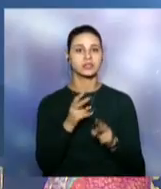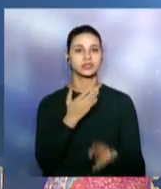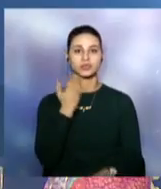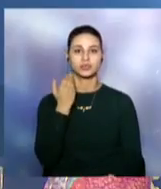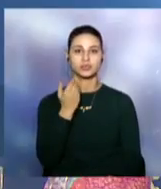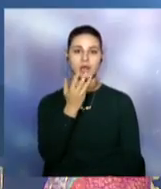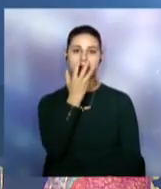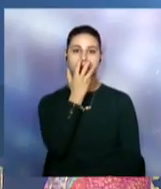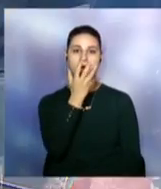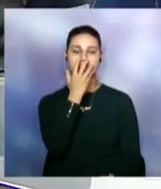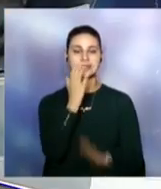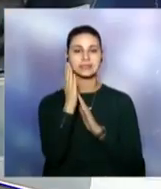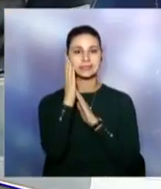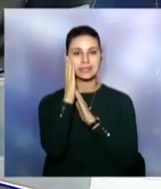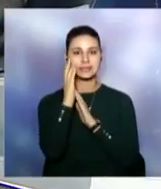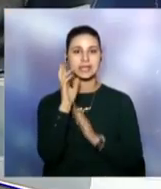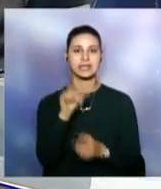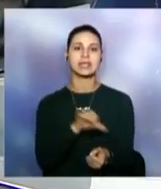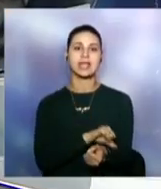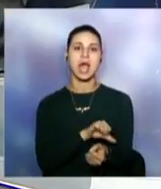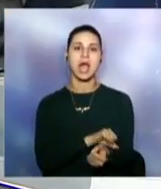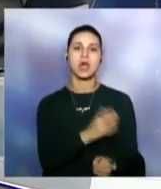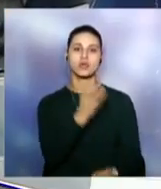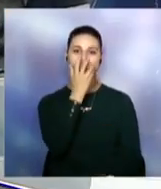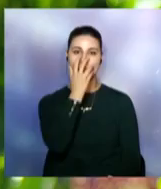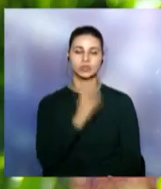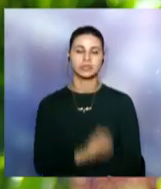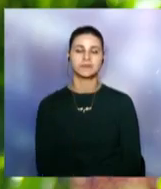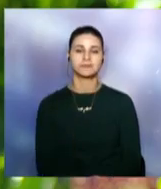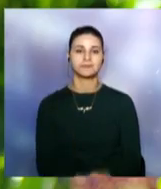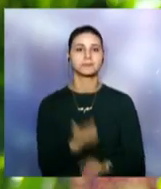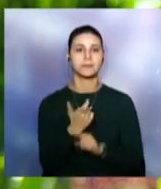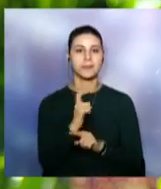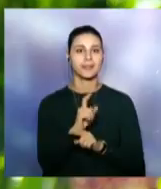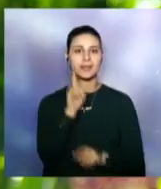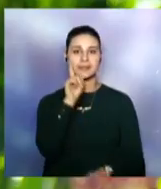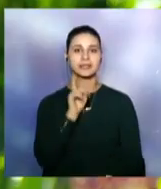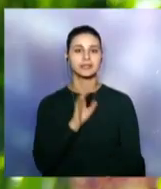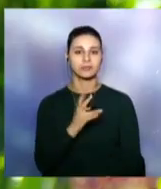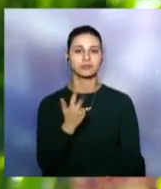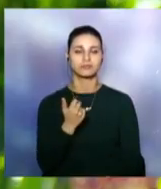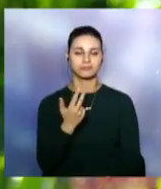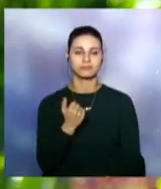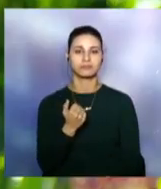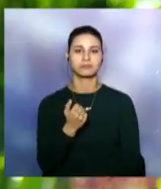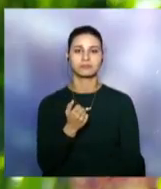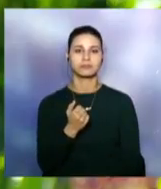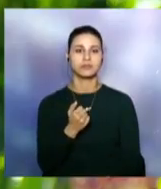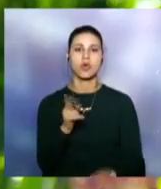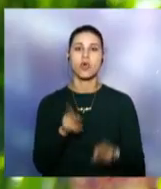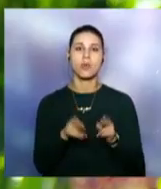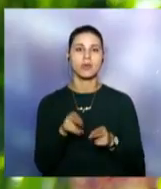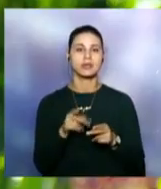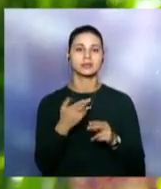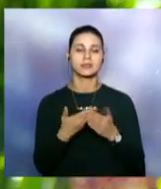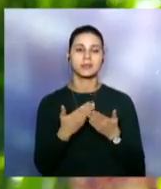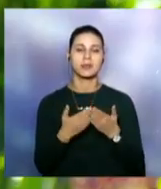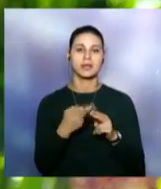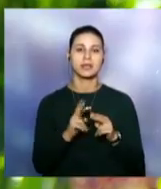და ნარკოზი? ეს დღესობით სასიამოვნო ნამდვილად არ არის, არც ერთი ოპერაცია ეს